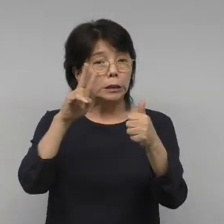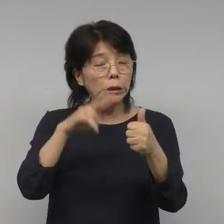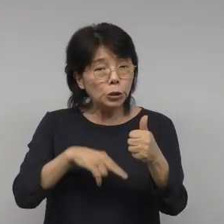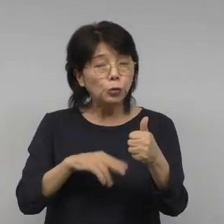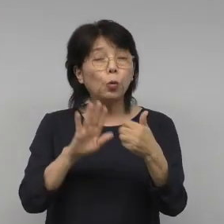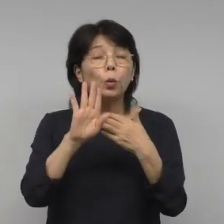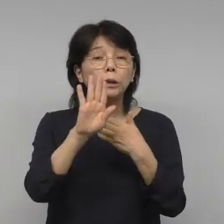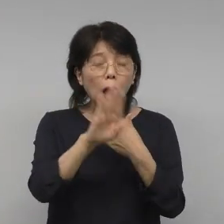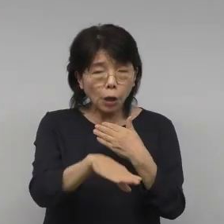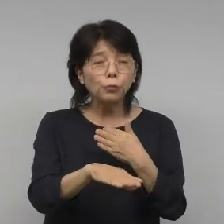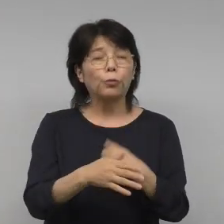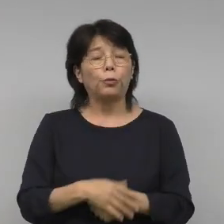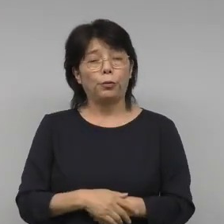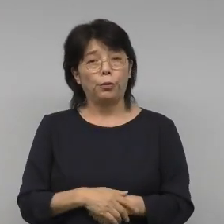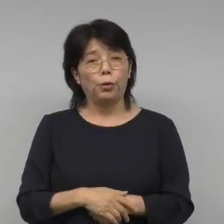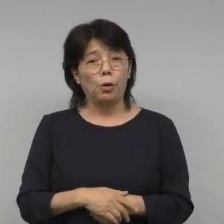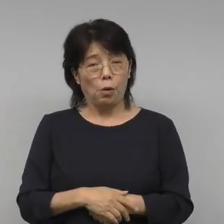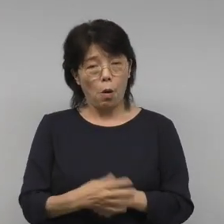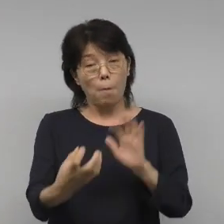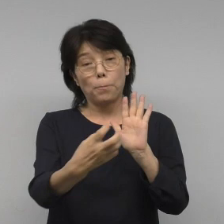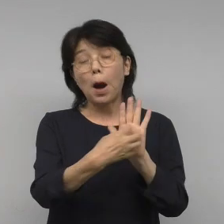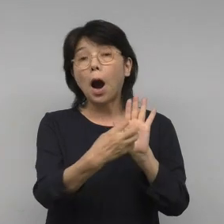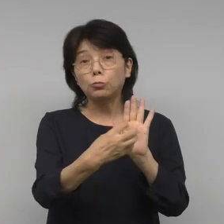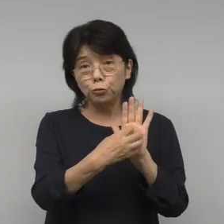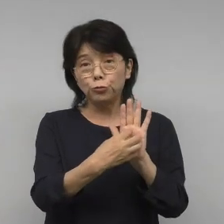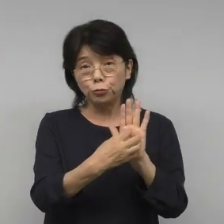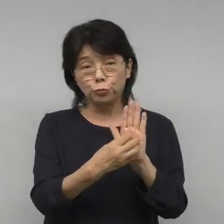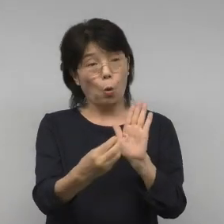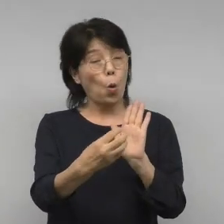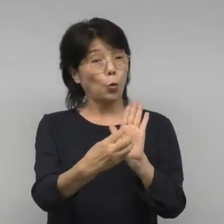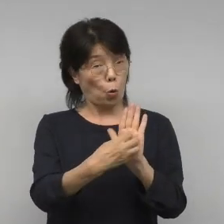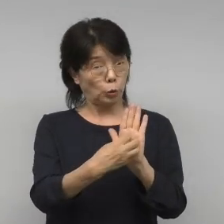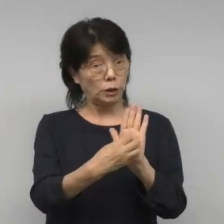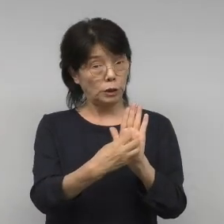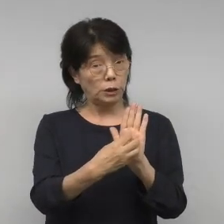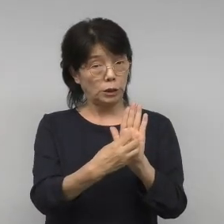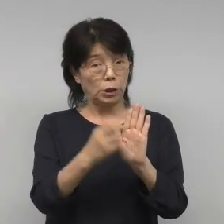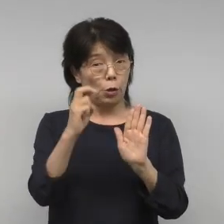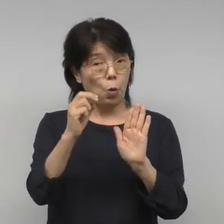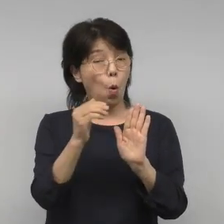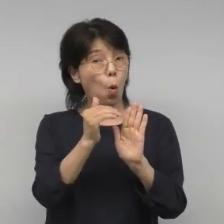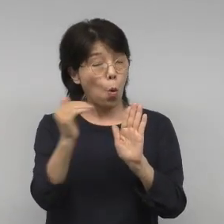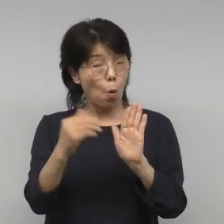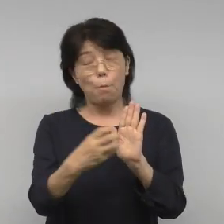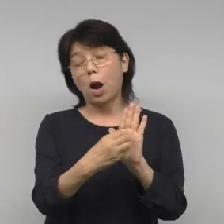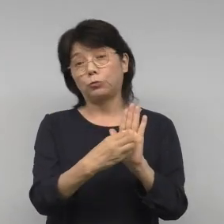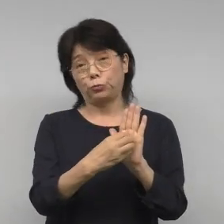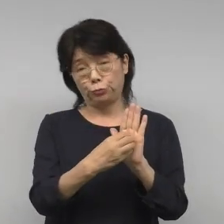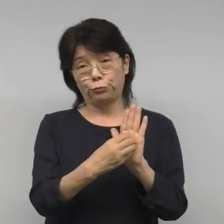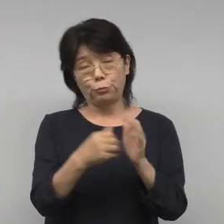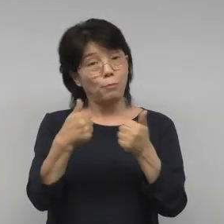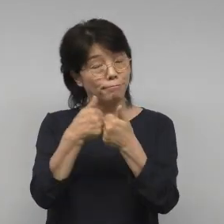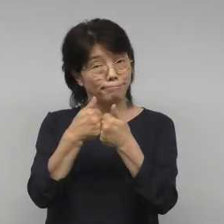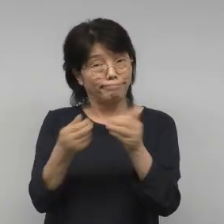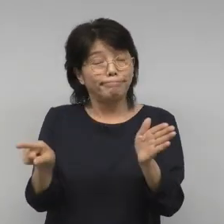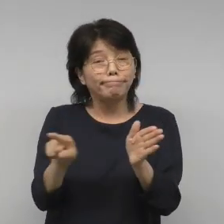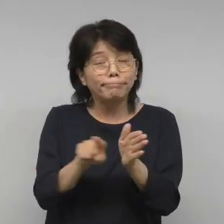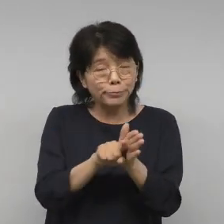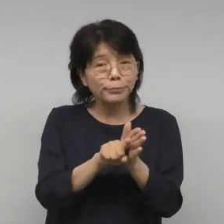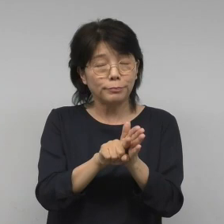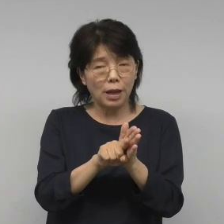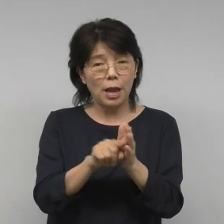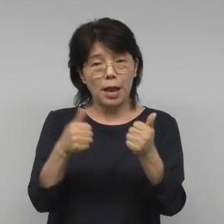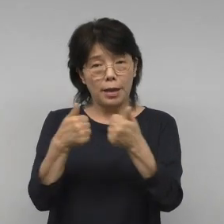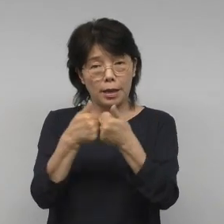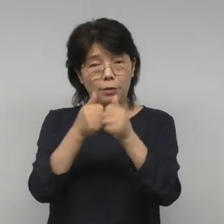それを何かこうロゴマークとかね、そういったものを表示するみたいなことも検討されていますが、そういったことも含めですね、検